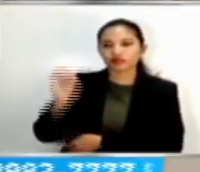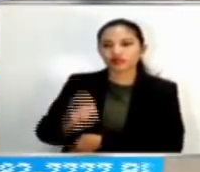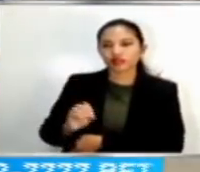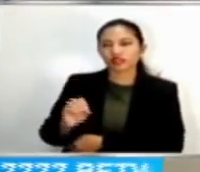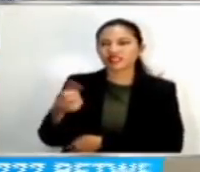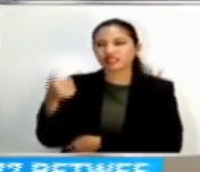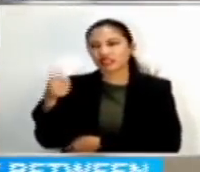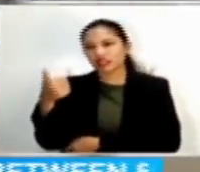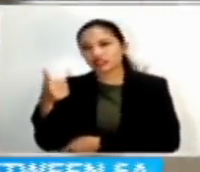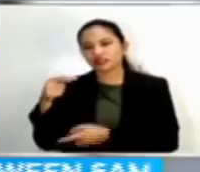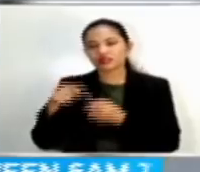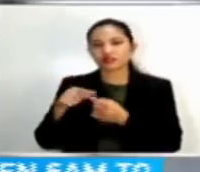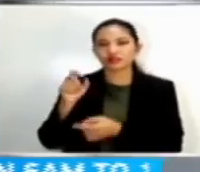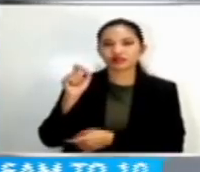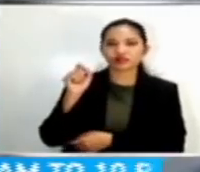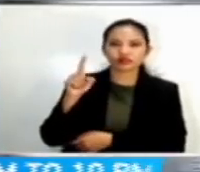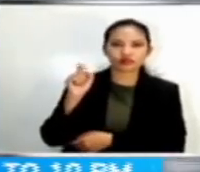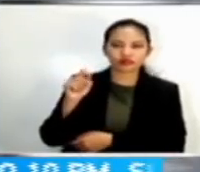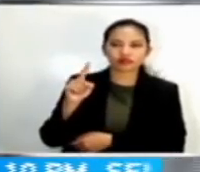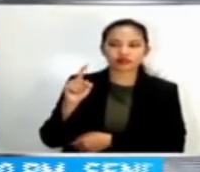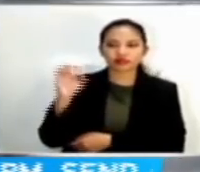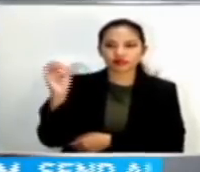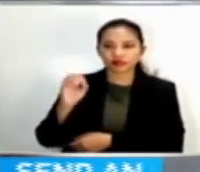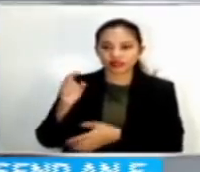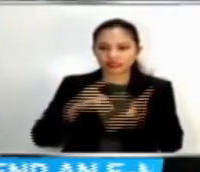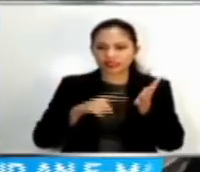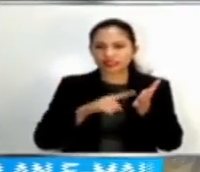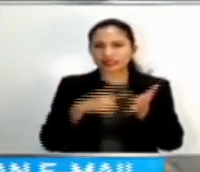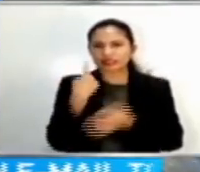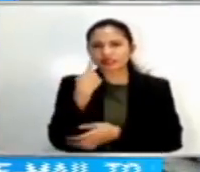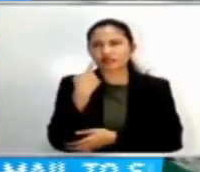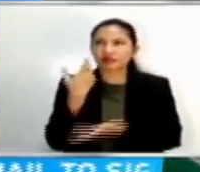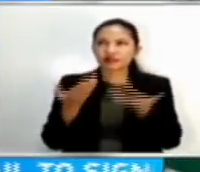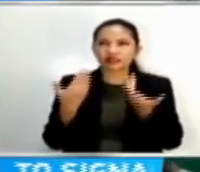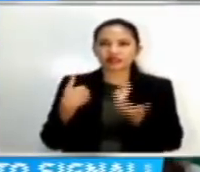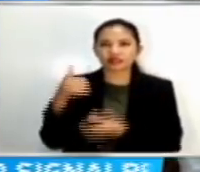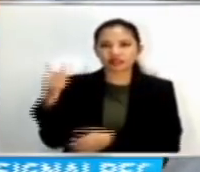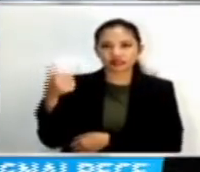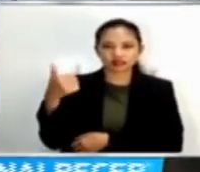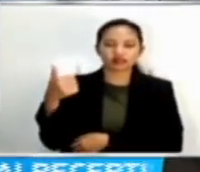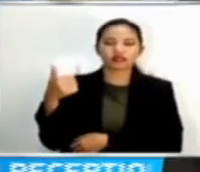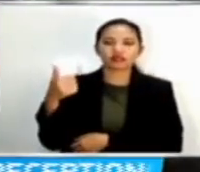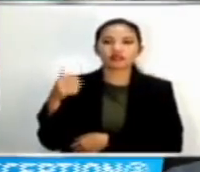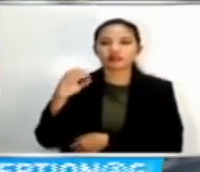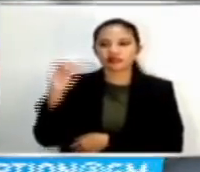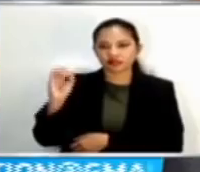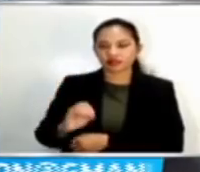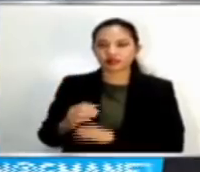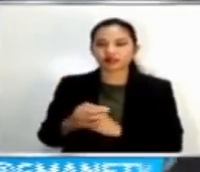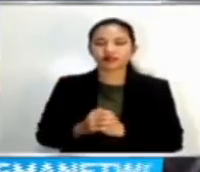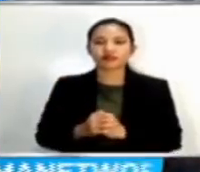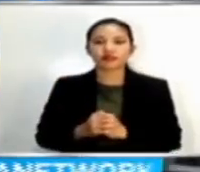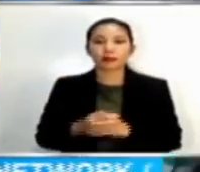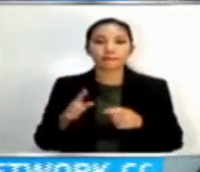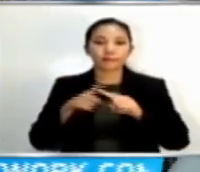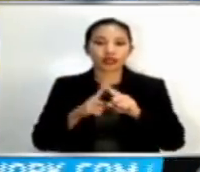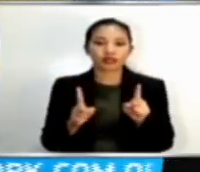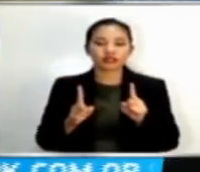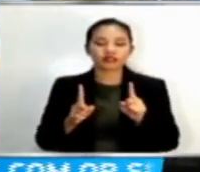NCR. I think nasa 10% na yata. Hindi ko pa na-check yung latest na datos. Pero yung sa hospital